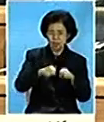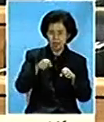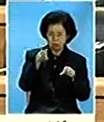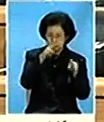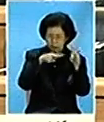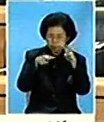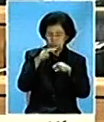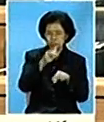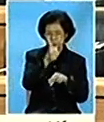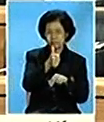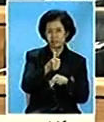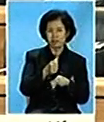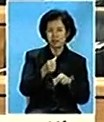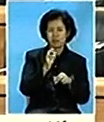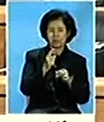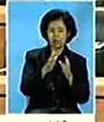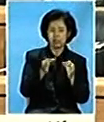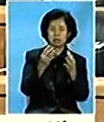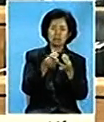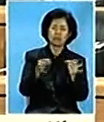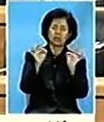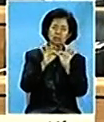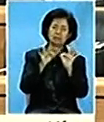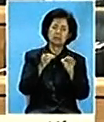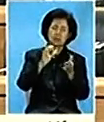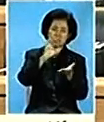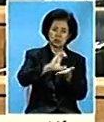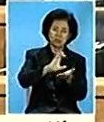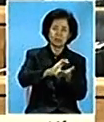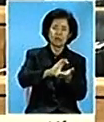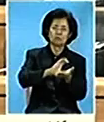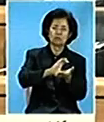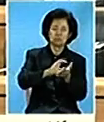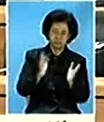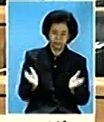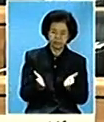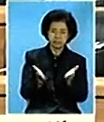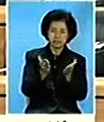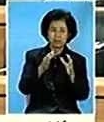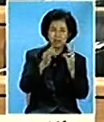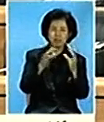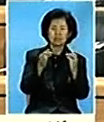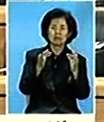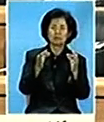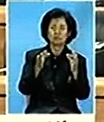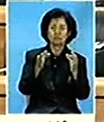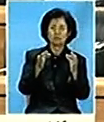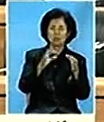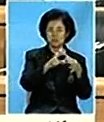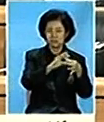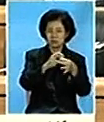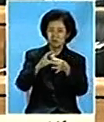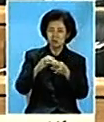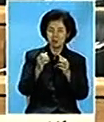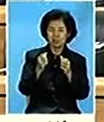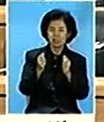รงนี้นะครับผมคิดว่าเป็นเรื่องสำคัญสำหรับงบประมาณที่สนับสนุนในเรื่องของความเชื่อมโยงระหว่างประเ